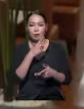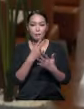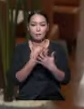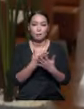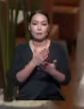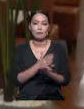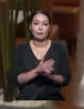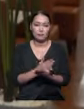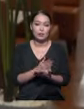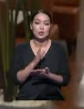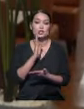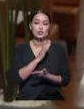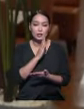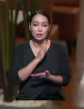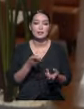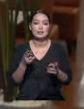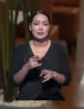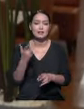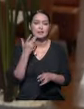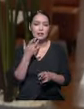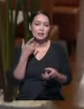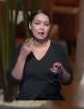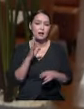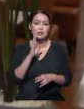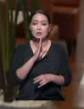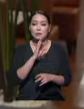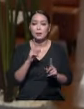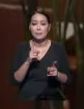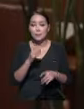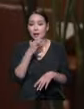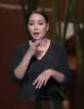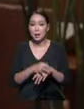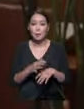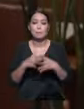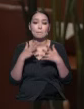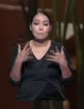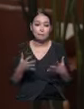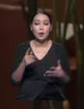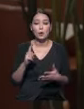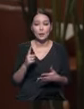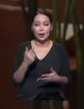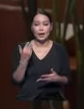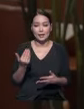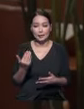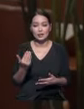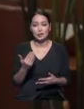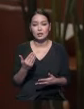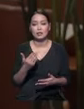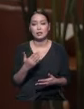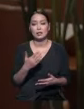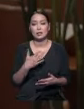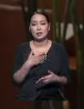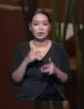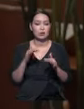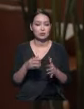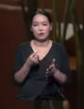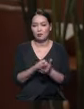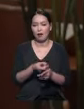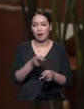Женщина всегда остается женщиной, потому что ответственность большая, потому что они начатое дело доводят до